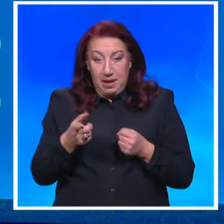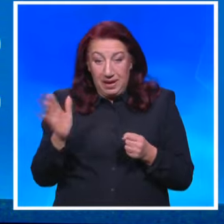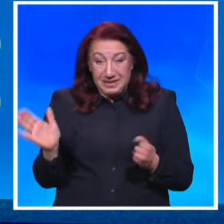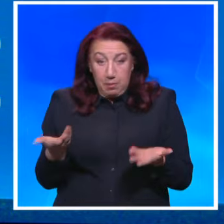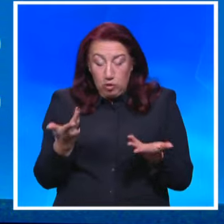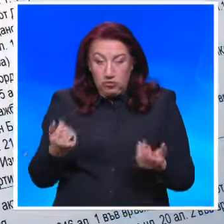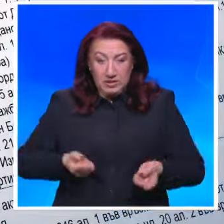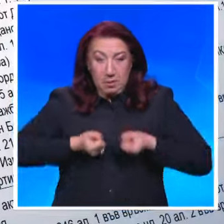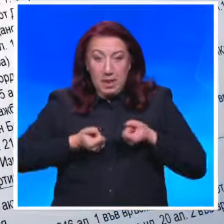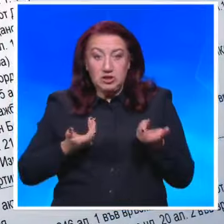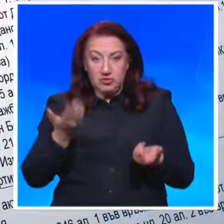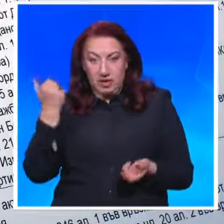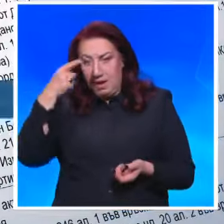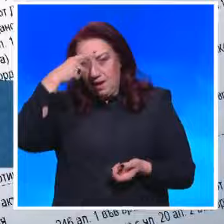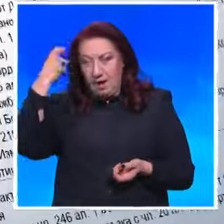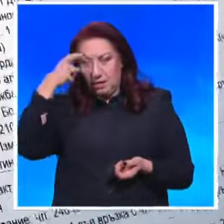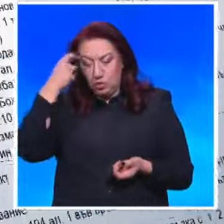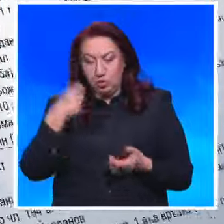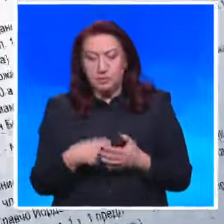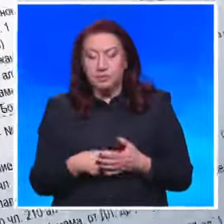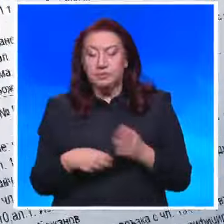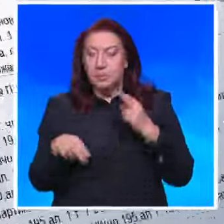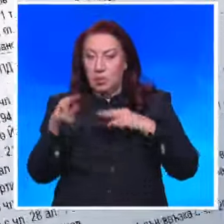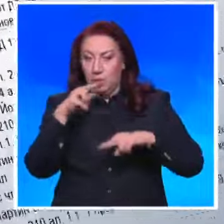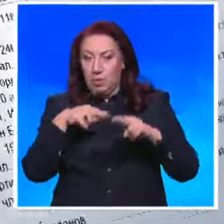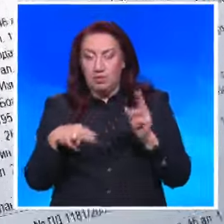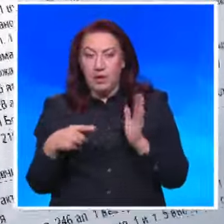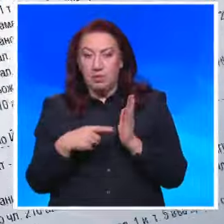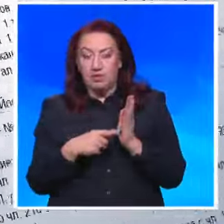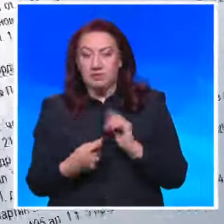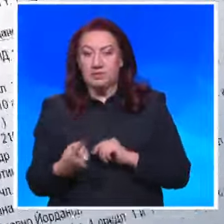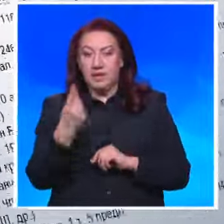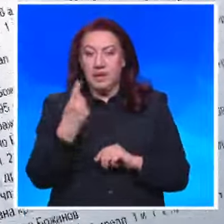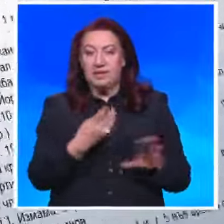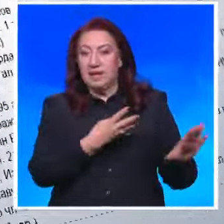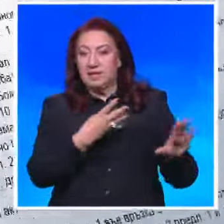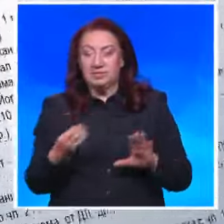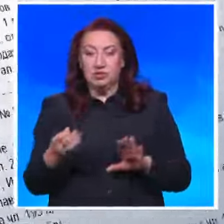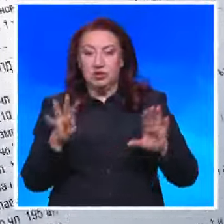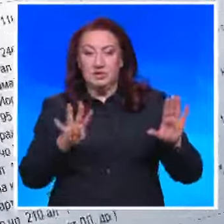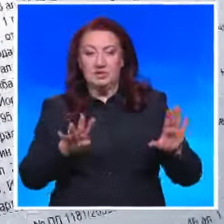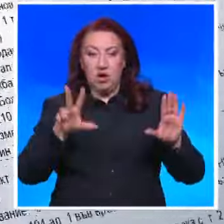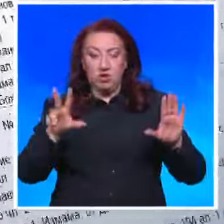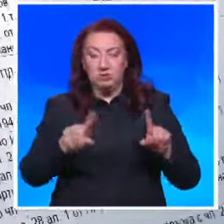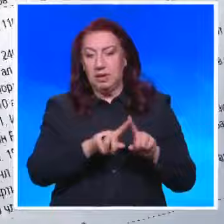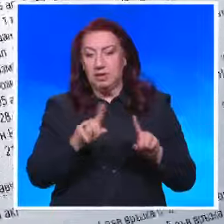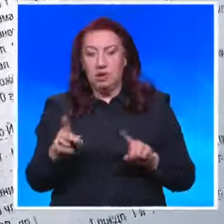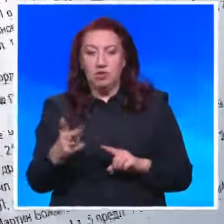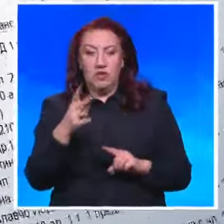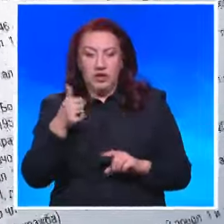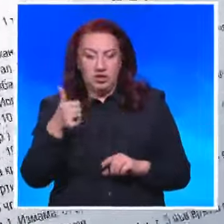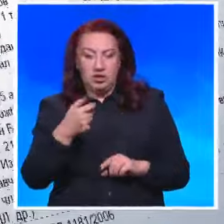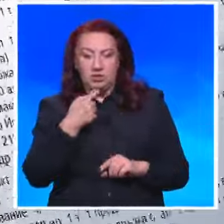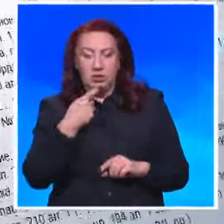Рачева. Справка на прокуратурата показва, че от 1998 до 2006 година срещу